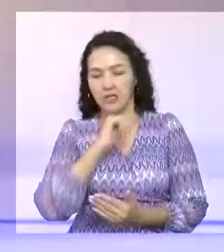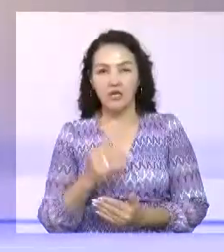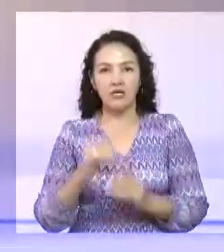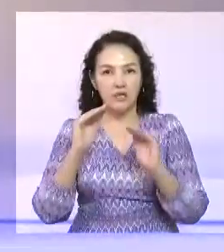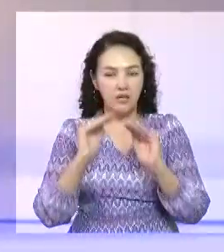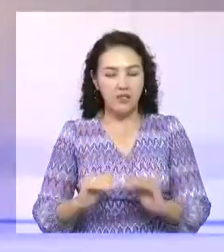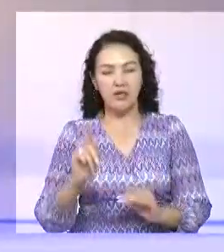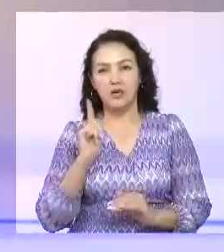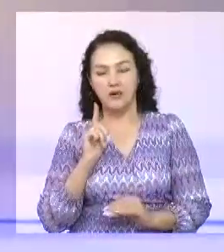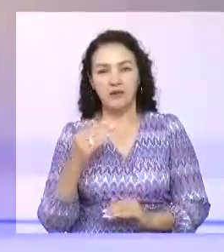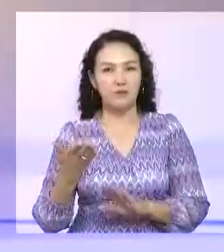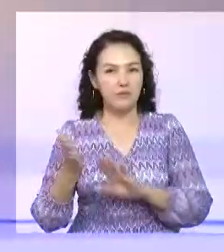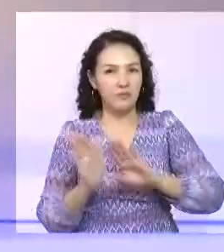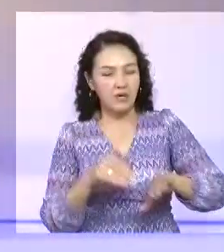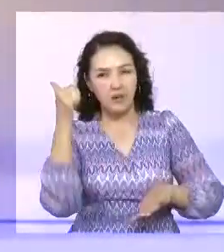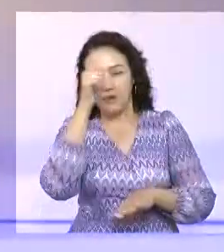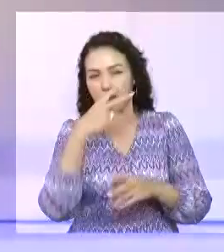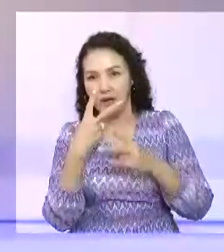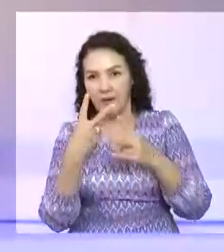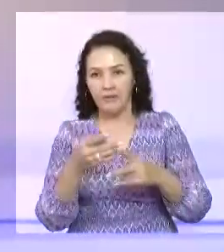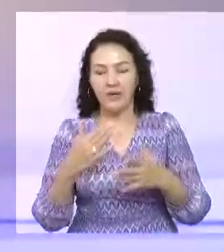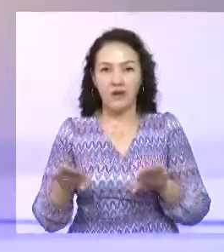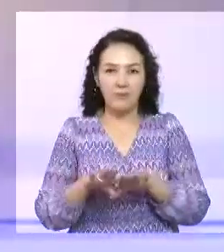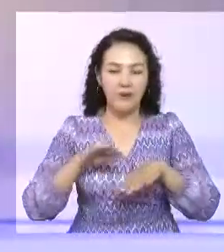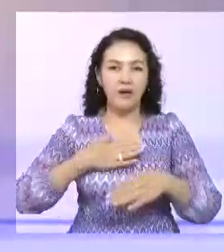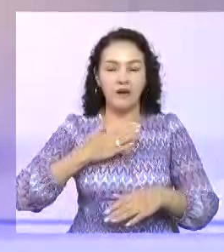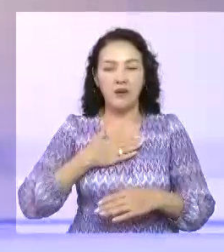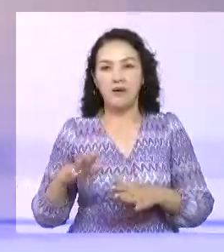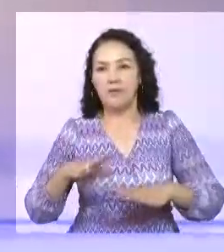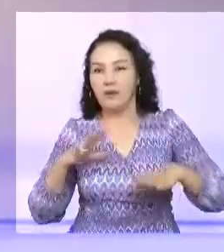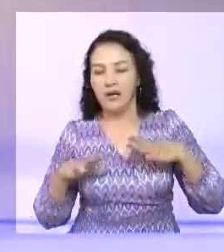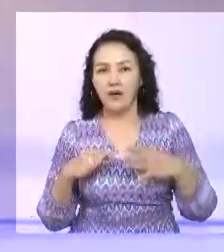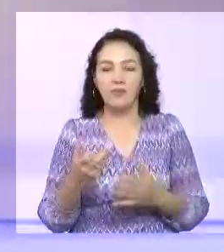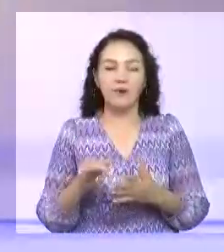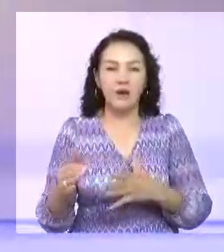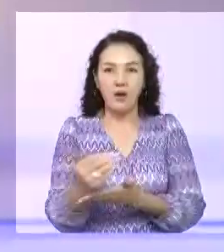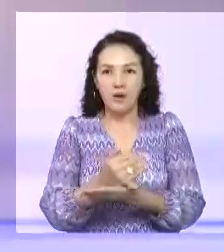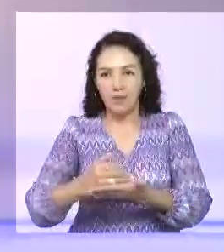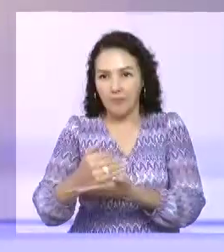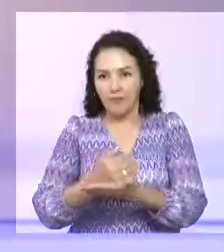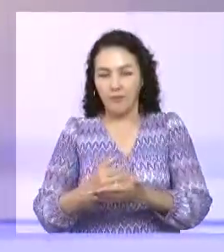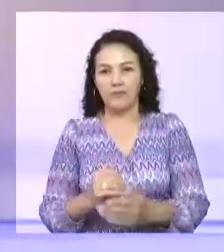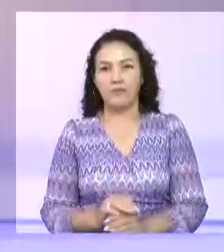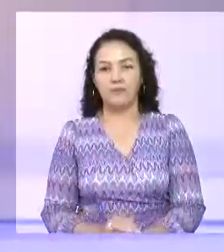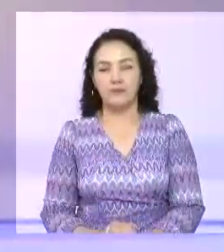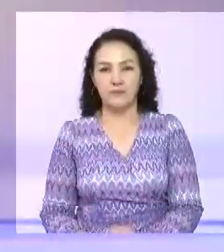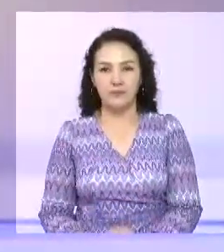ниже прошлогодних показателей. Но, тем не менее, аграрии ведут активную подготовку к массовой уборочной страде.